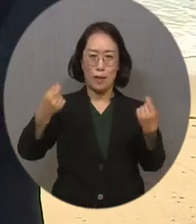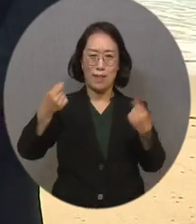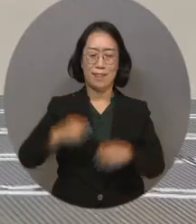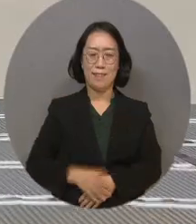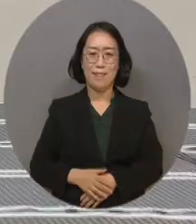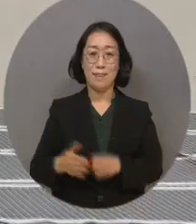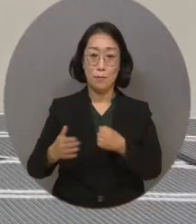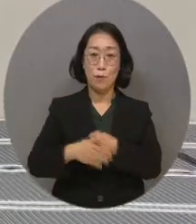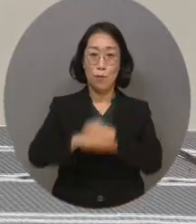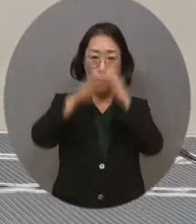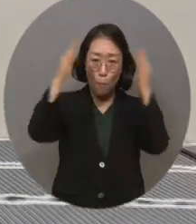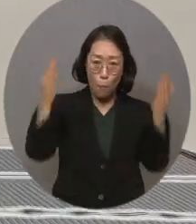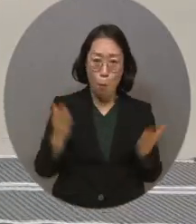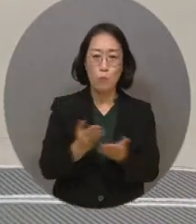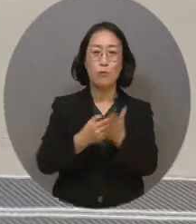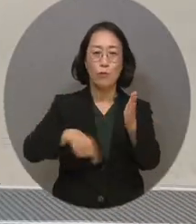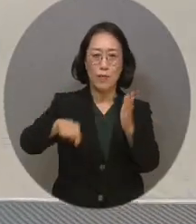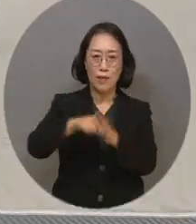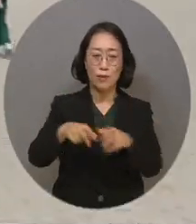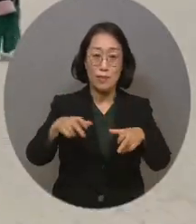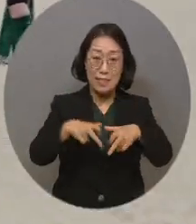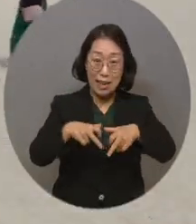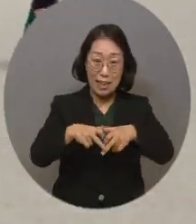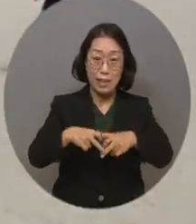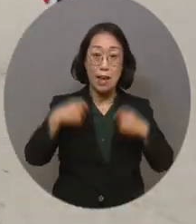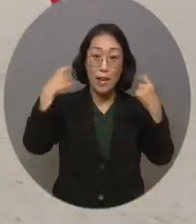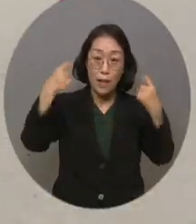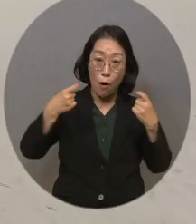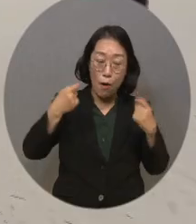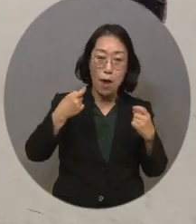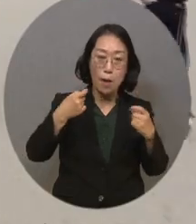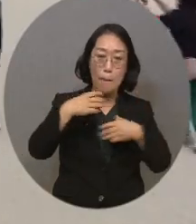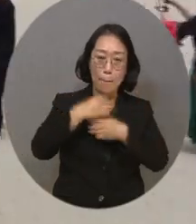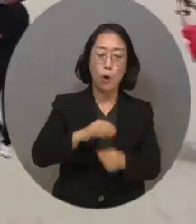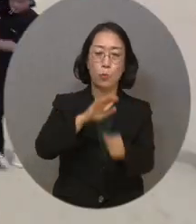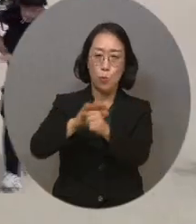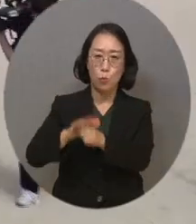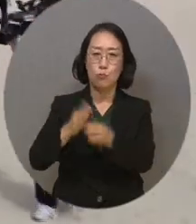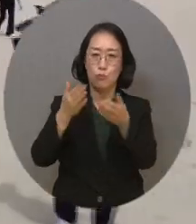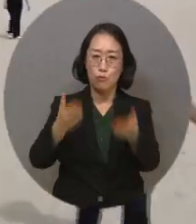만큼 우리 모두를 위해 장애인의 관광 접근성 개선이 필요한 때입니다.